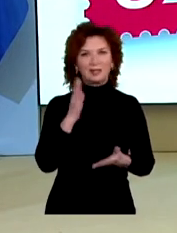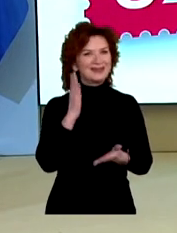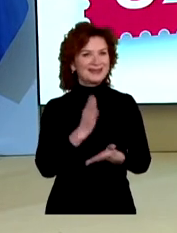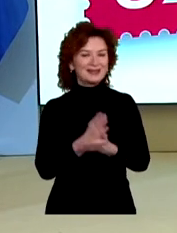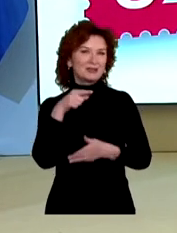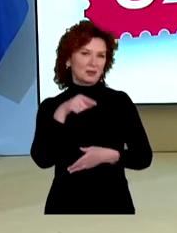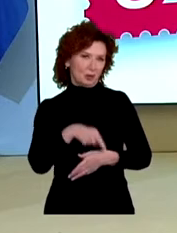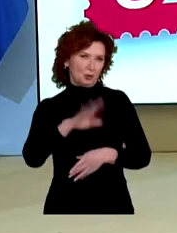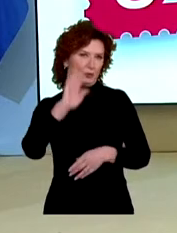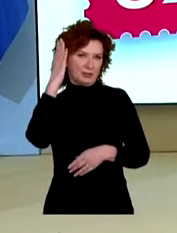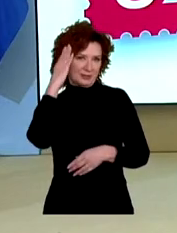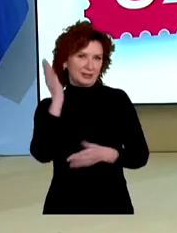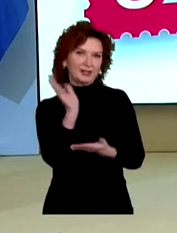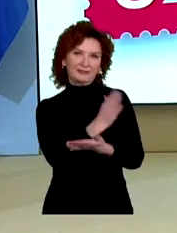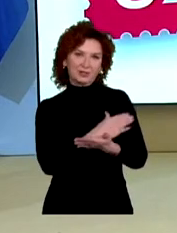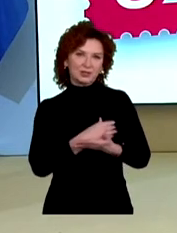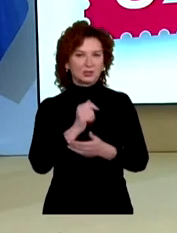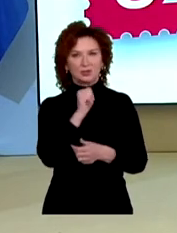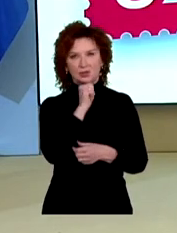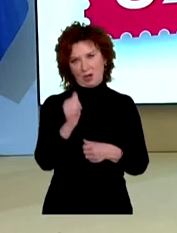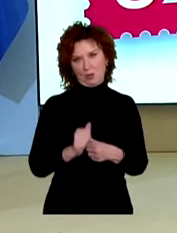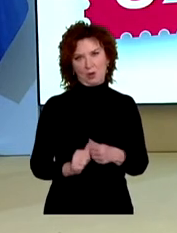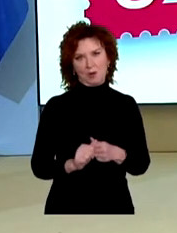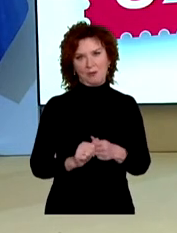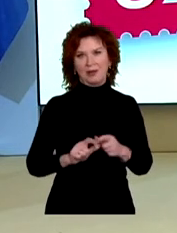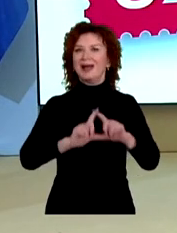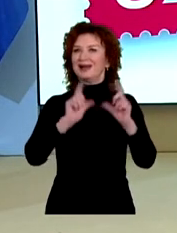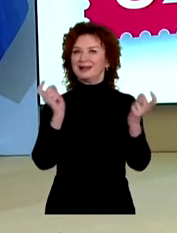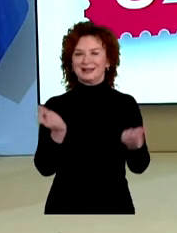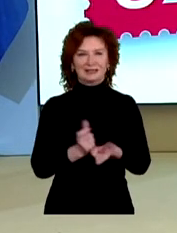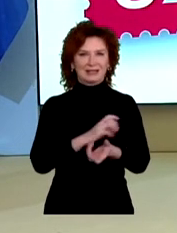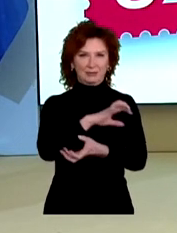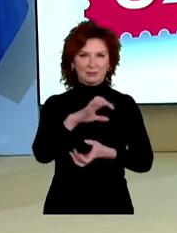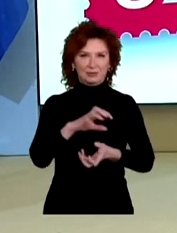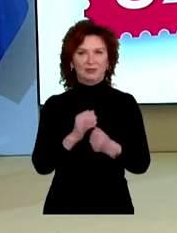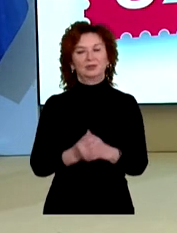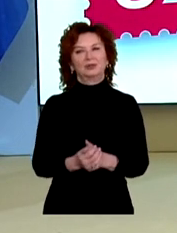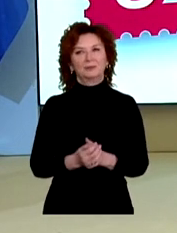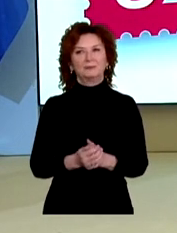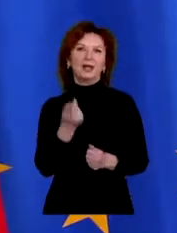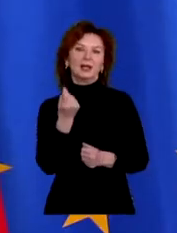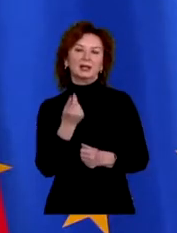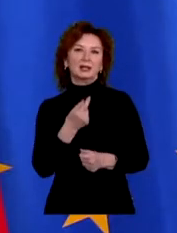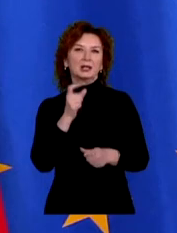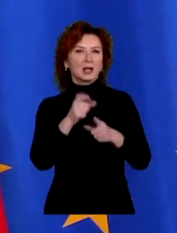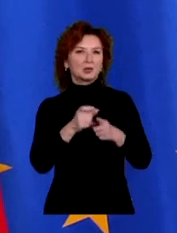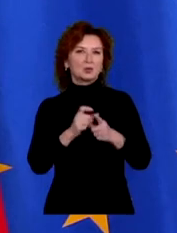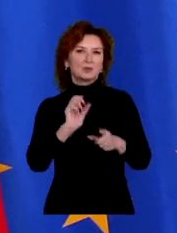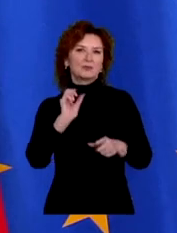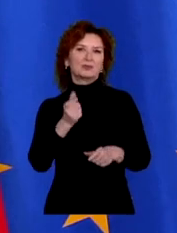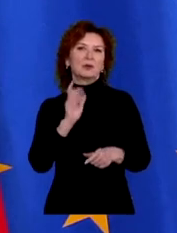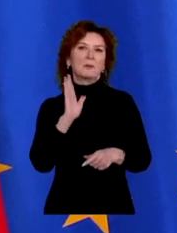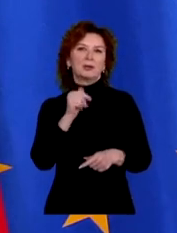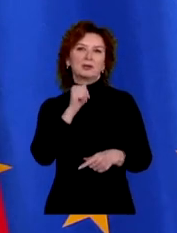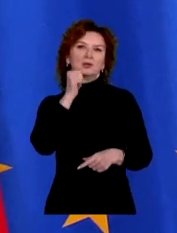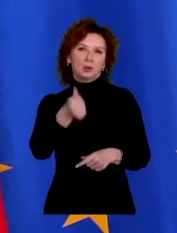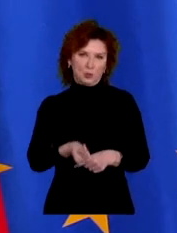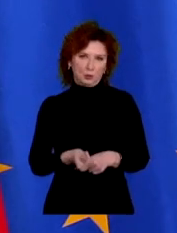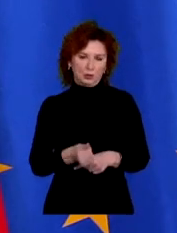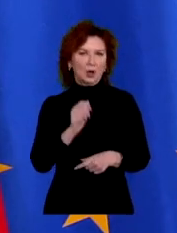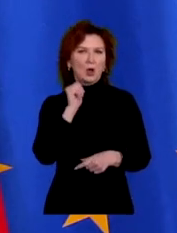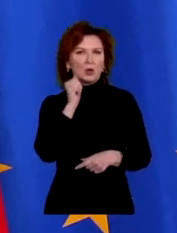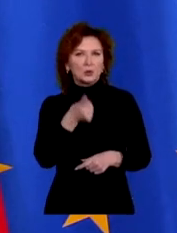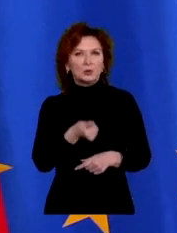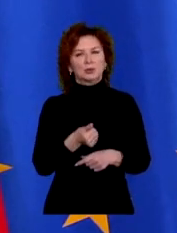regionalną, ale także globalną. I wreszcie kilka słów o tym, co wydarzy się jutro. Jutro te obchody na najwyższym szczeblu. Pan